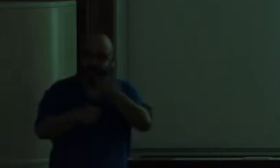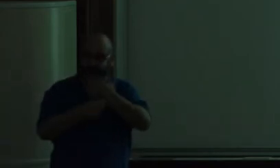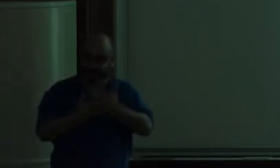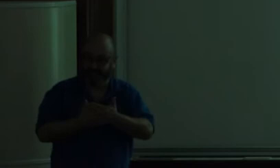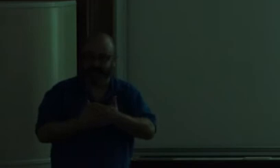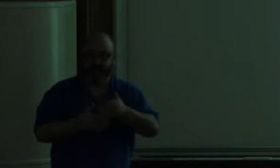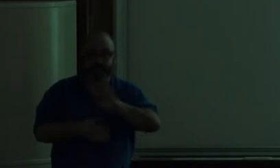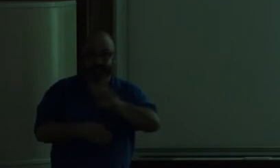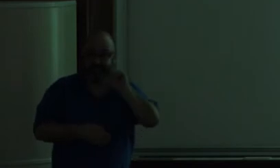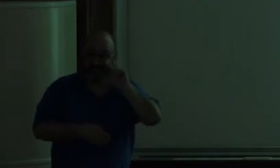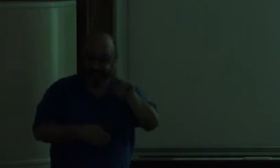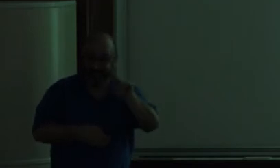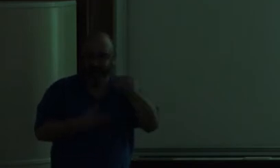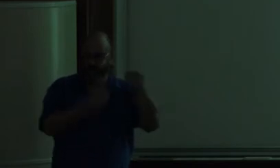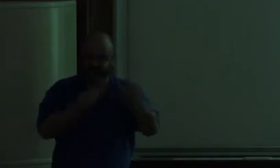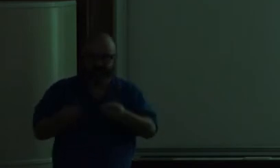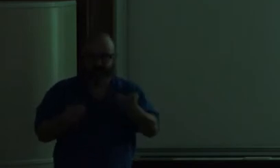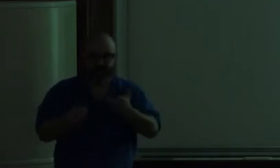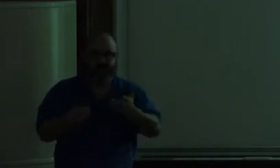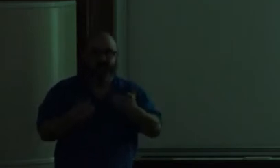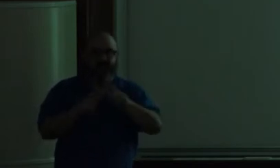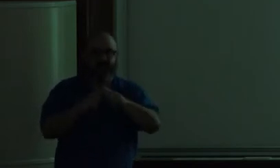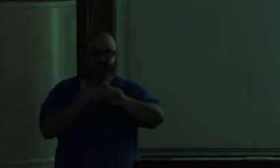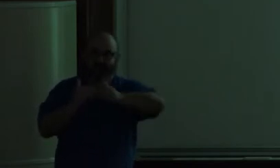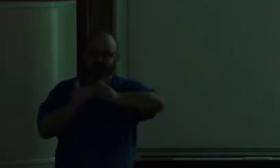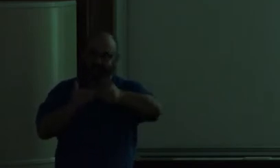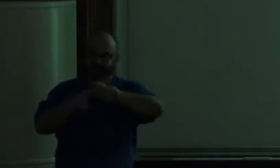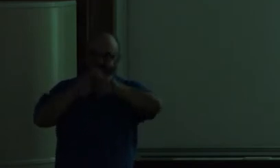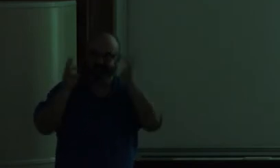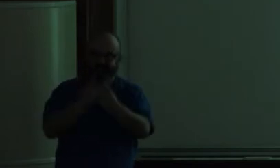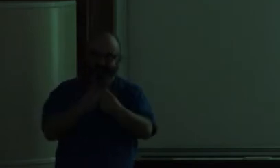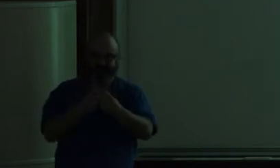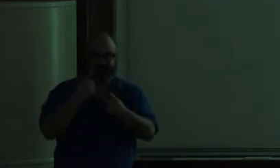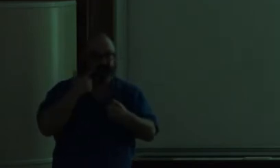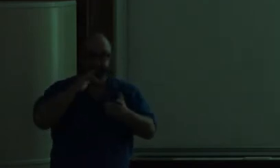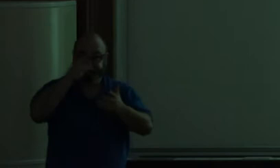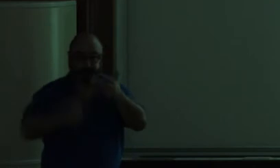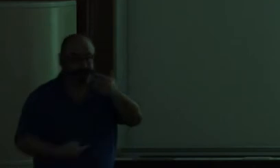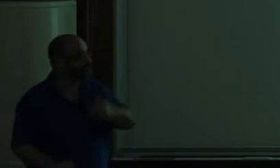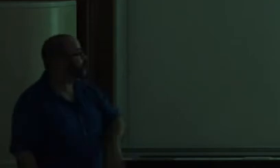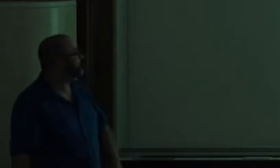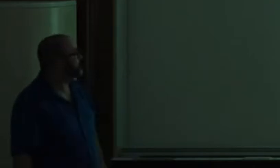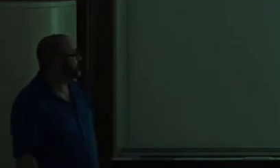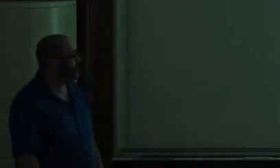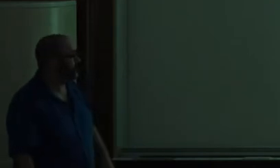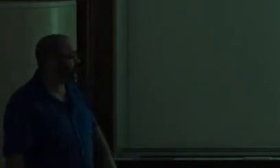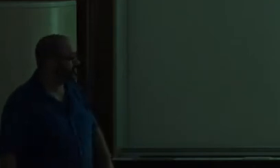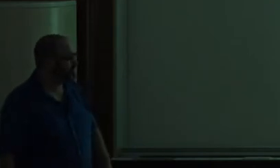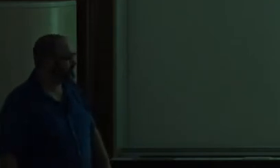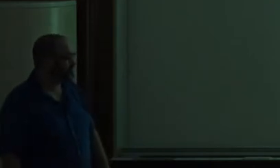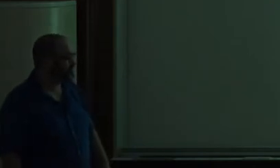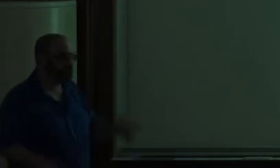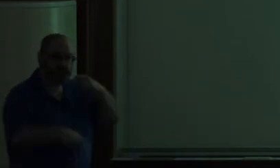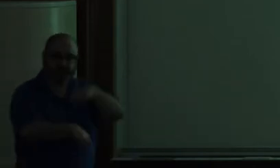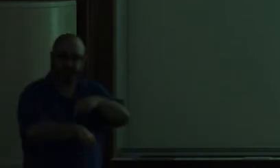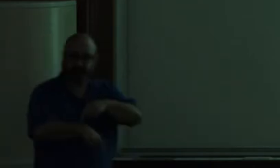grâce à ça, ça nous permet d'avoir une interface universelle pour absolument tout. Alors vous allez me voir jeter un petit coup d'œil régulièrement à